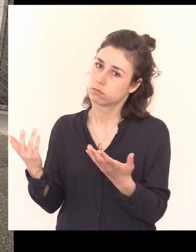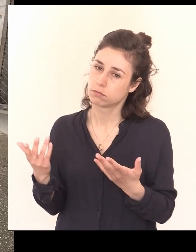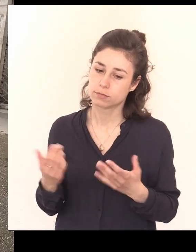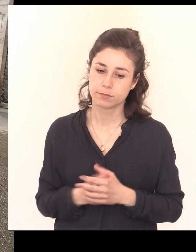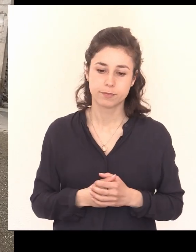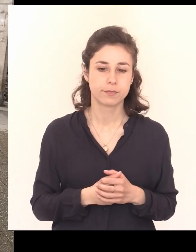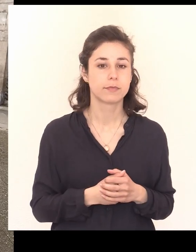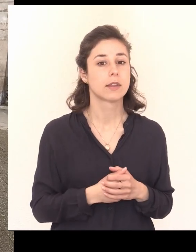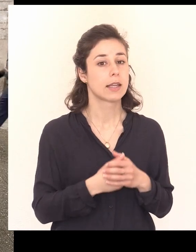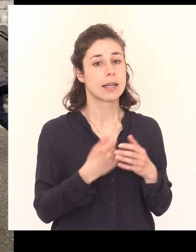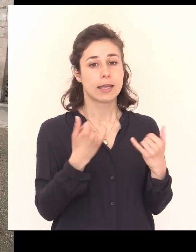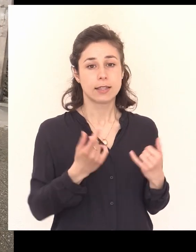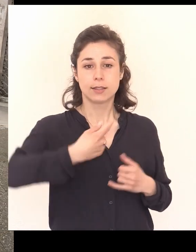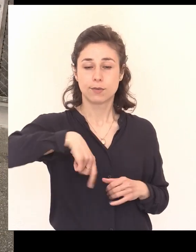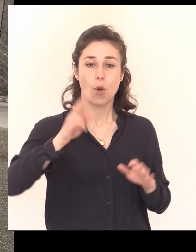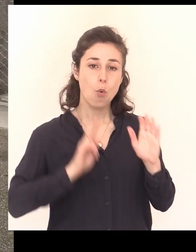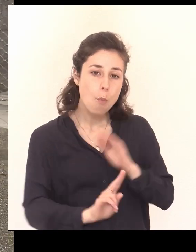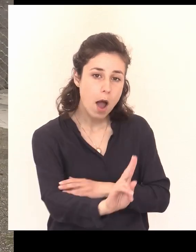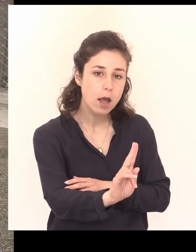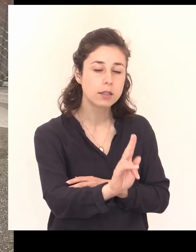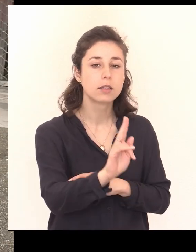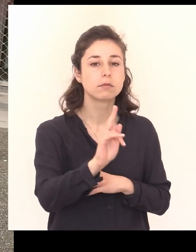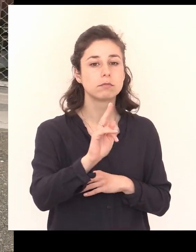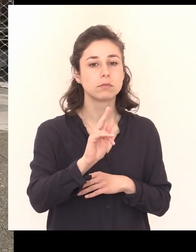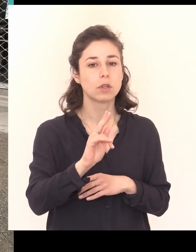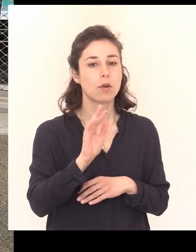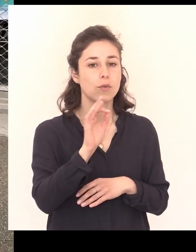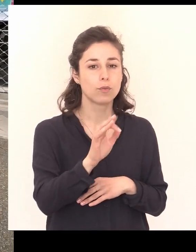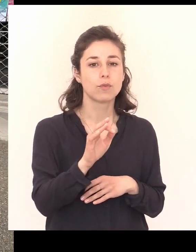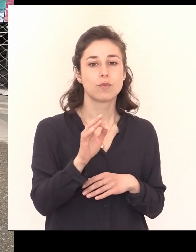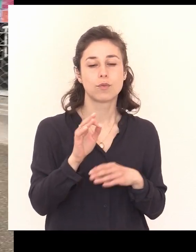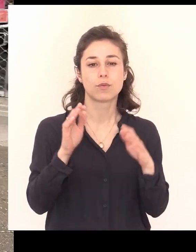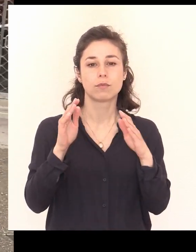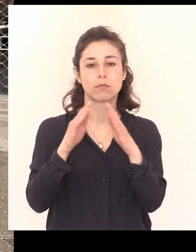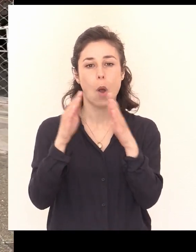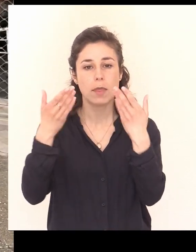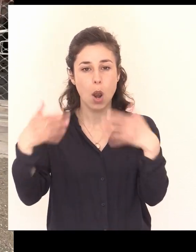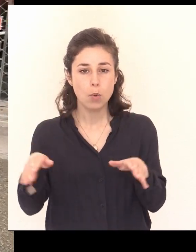Und wir wollen jetzt in die U-Bahn gehen und für obdachlose Menschen ein paar so